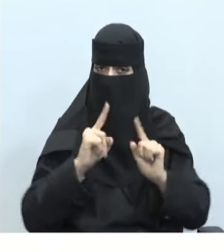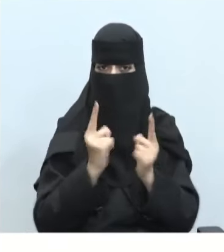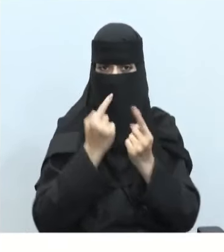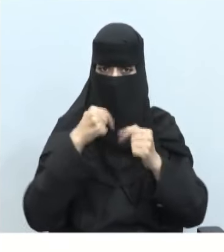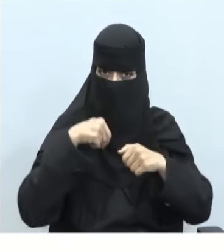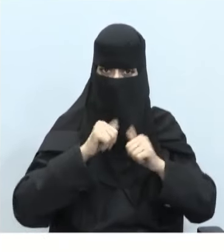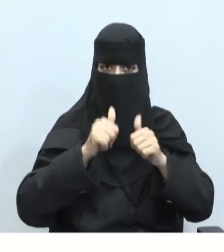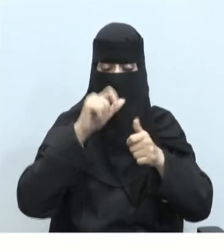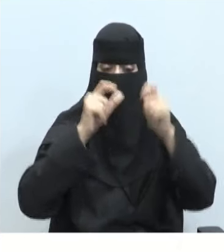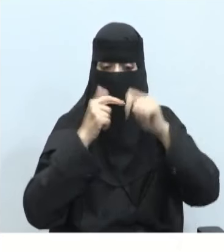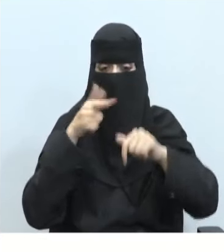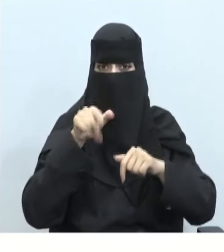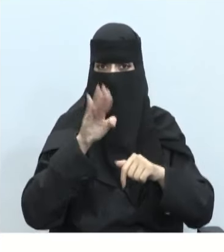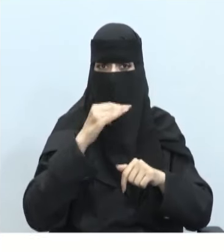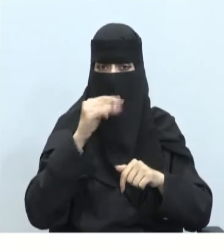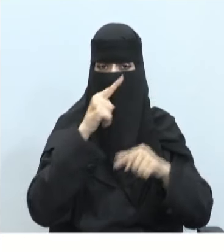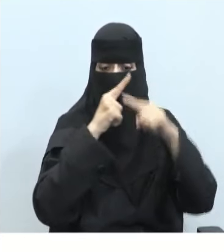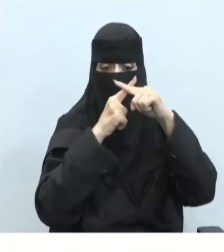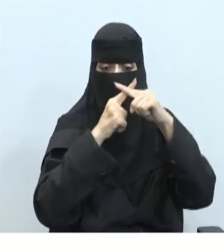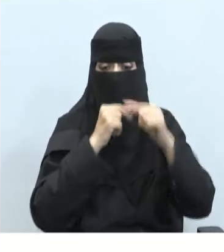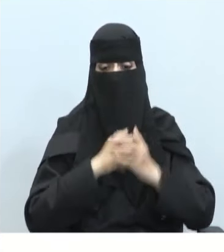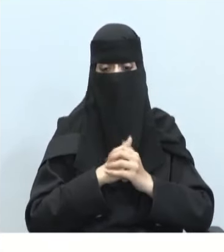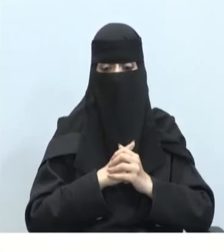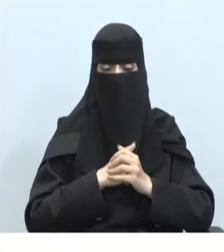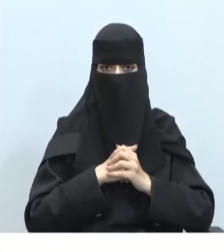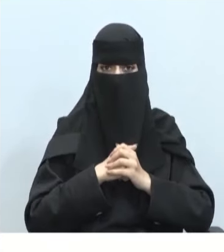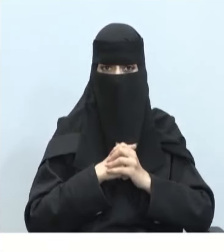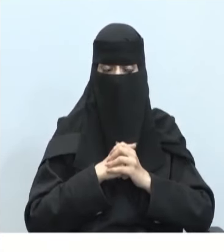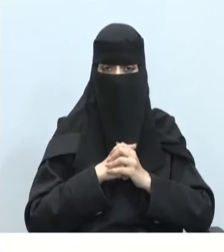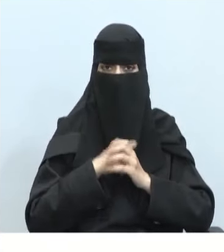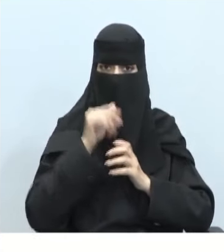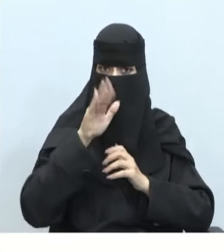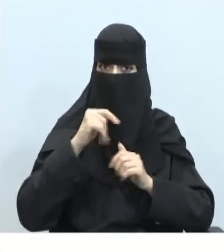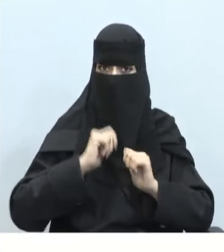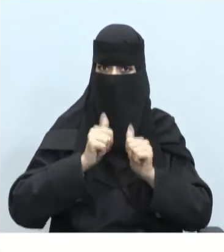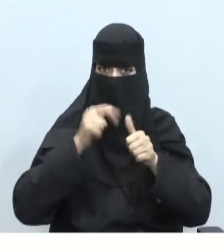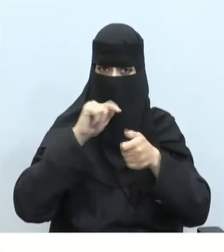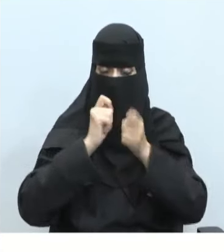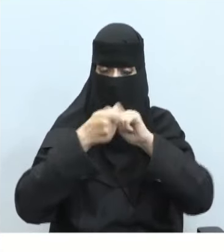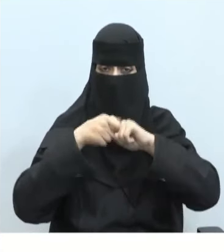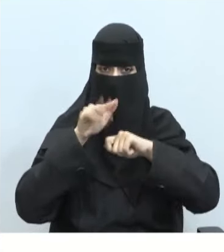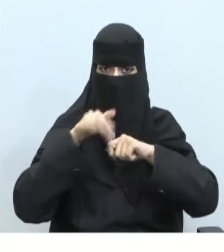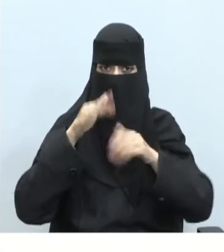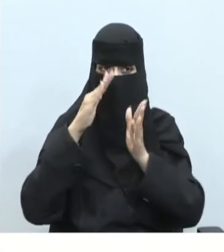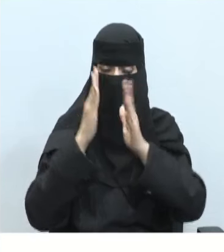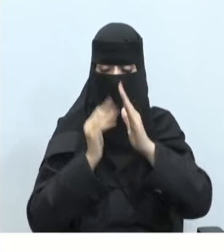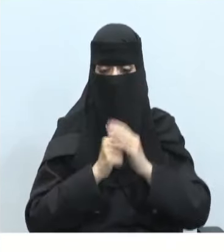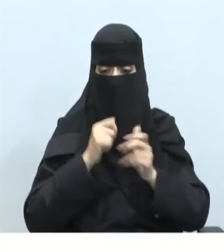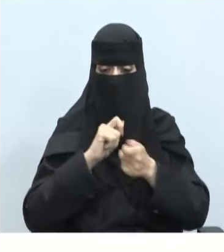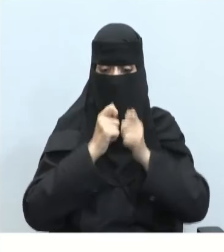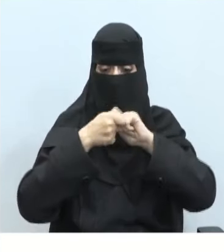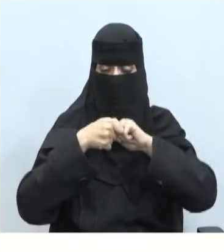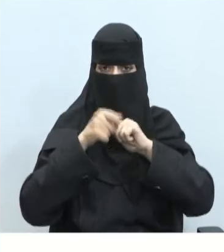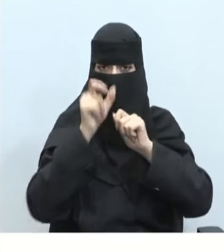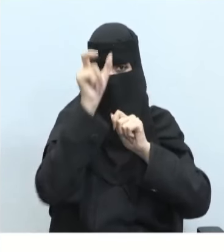مستحيلا احسنتم الاجابه خاطئه وانما يمكن تغيير اتجاه النص تغيير